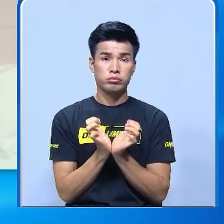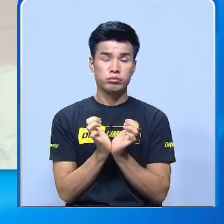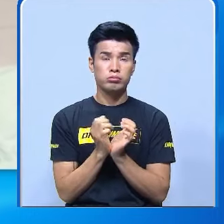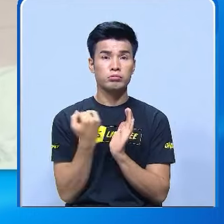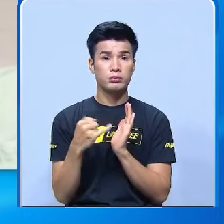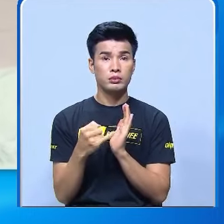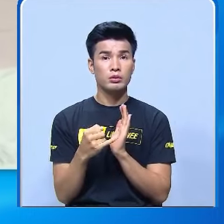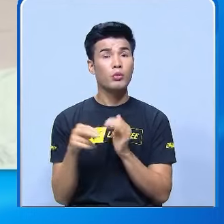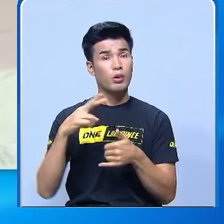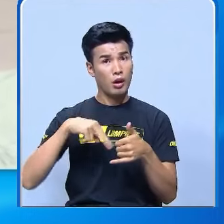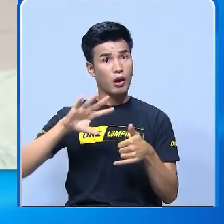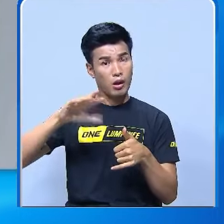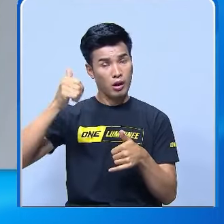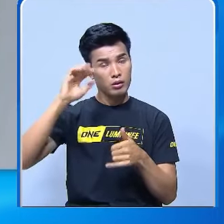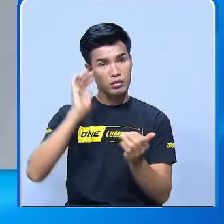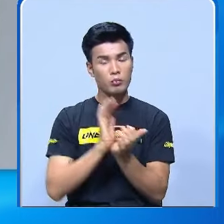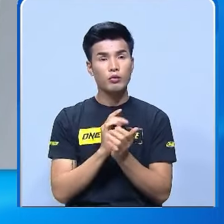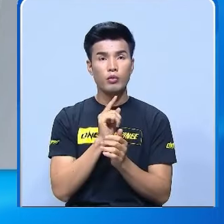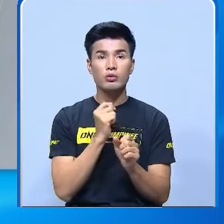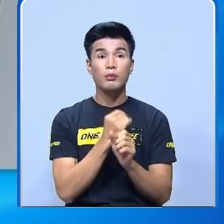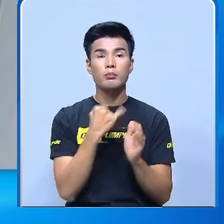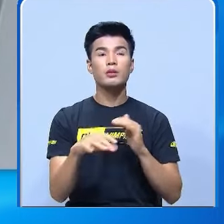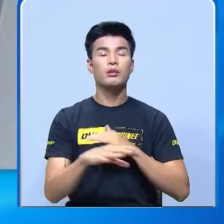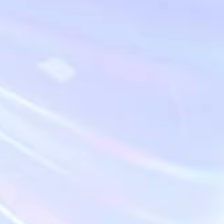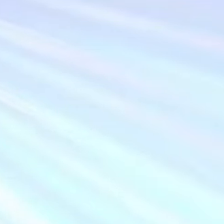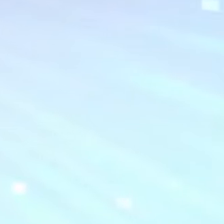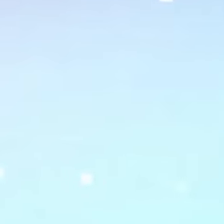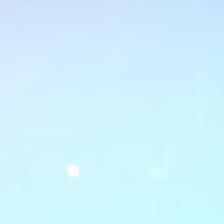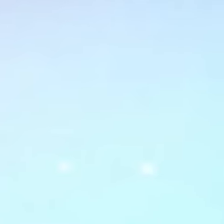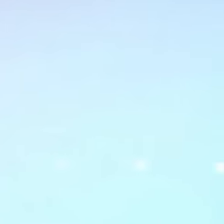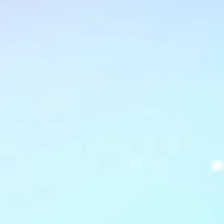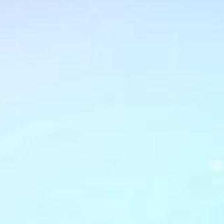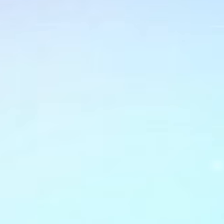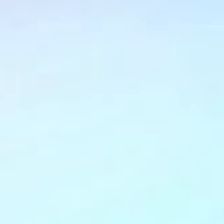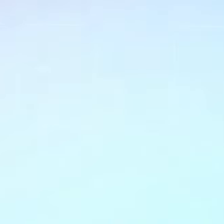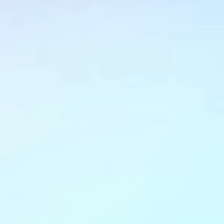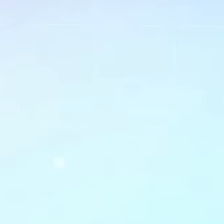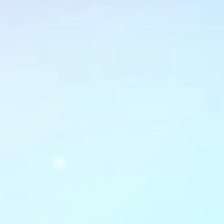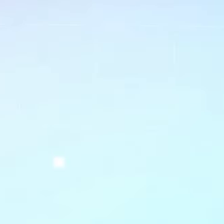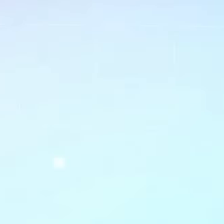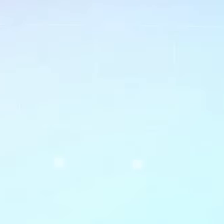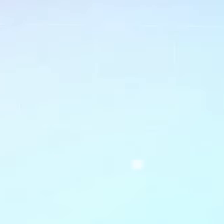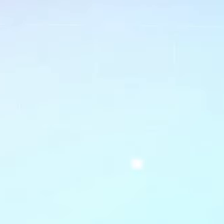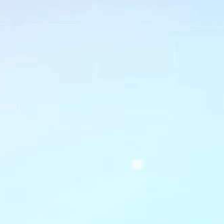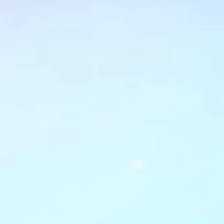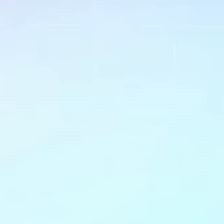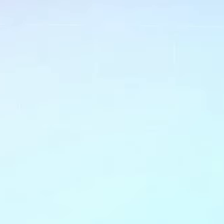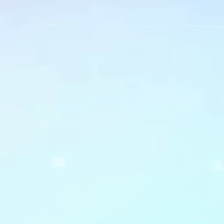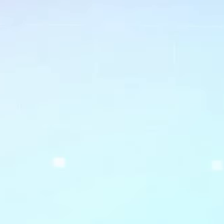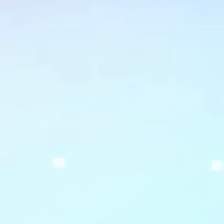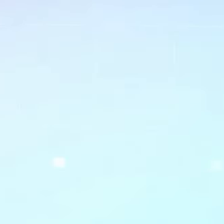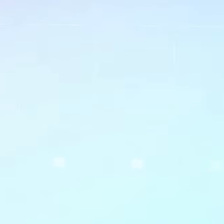นะคะเพราะเออตำรวจก็แจ้งข้อหาลักทรัพย์ของผู้อื่นนะคะ HD Tเพื่อ